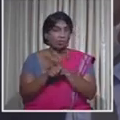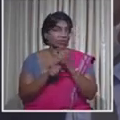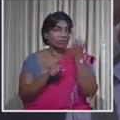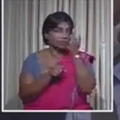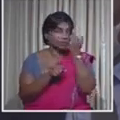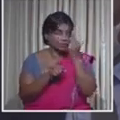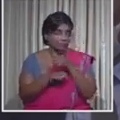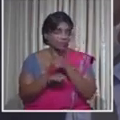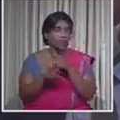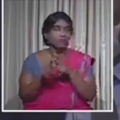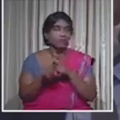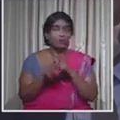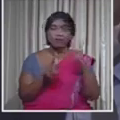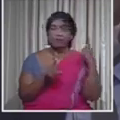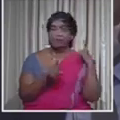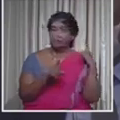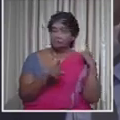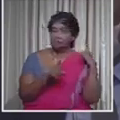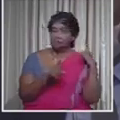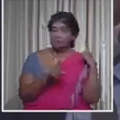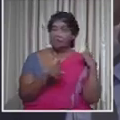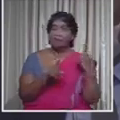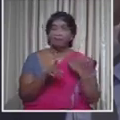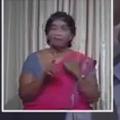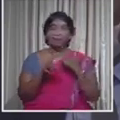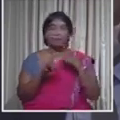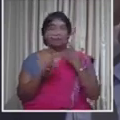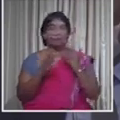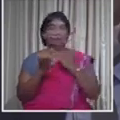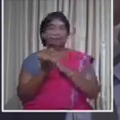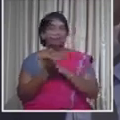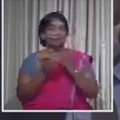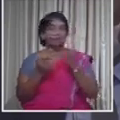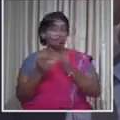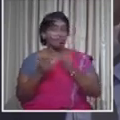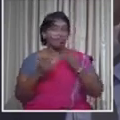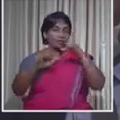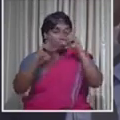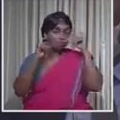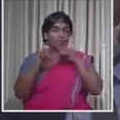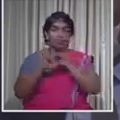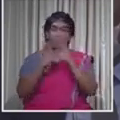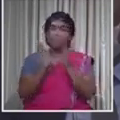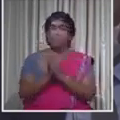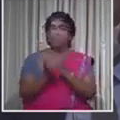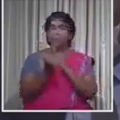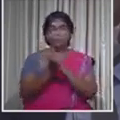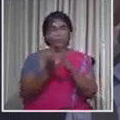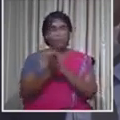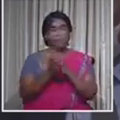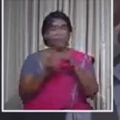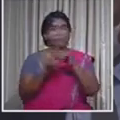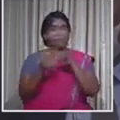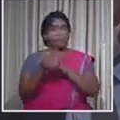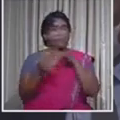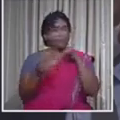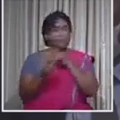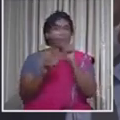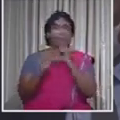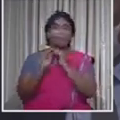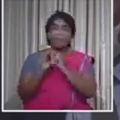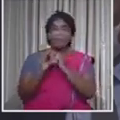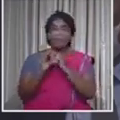වෙලාවේ රණවිරුවෝ, ඒ වගේම සුවවිරුවෝ මේ ඉදිරි ආරක්ෂක වළල්ලේ කටයුතු කරා වගේම ප්‍රාදේශීය ලේකම්